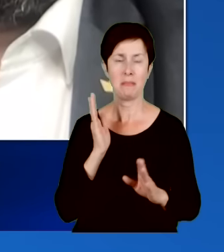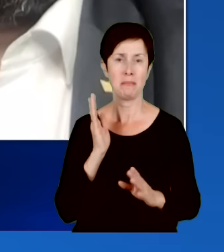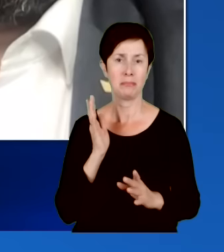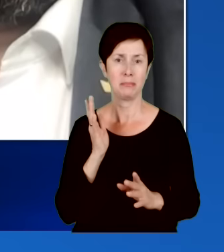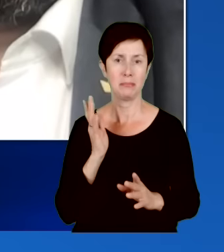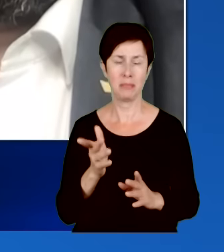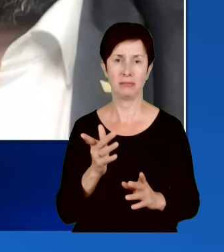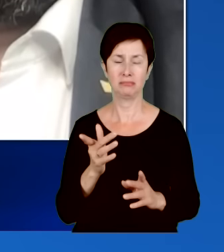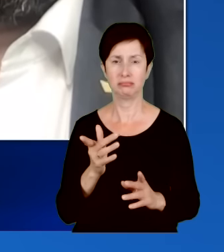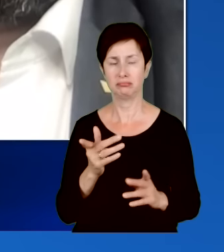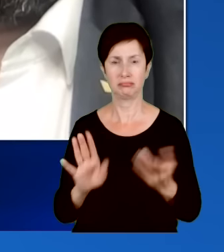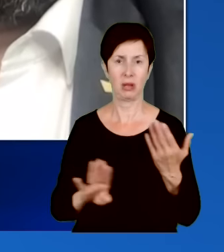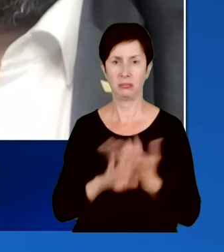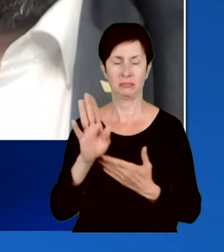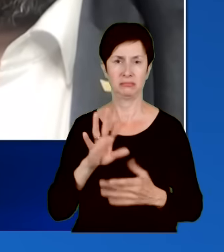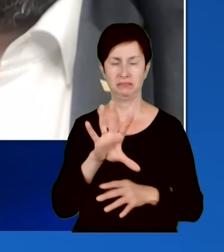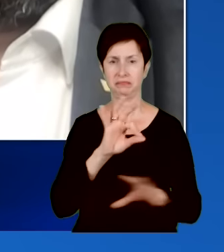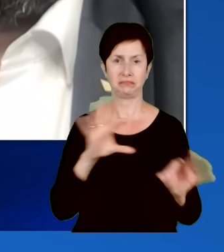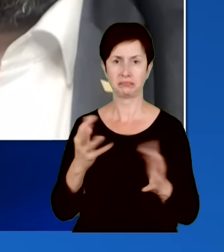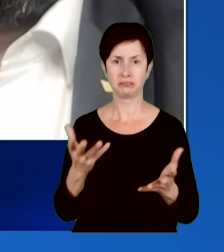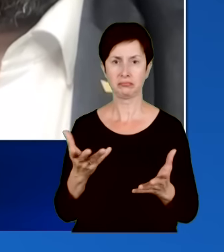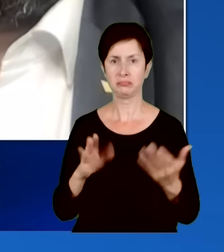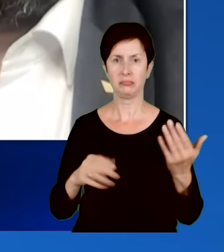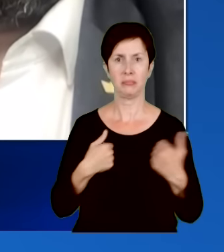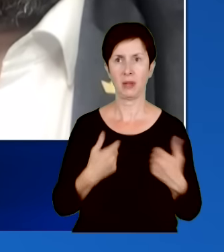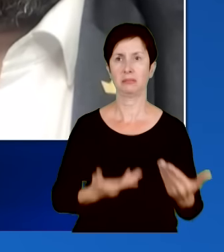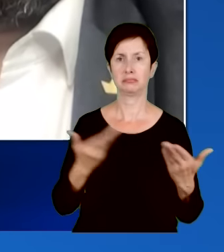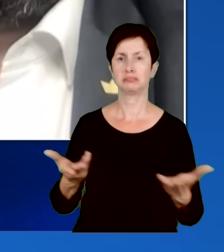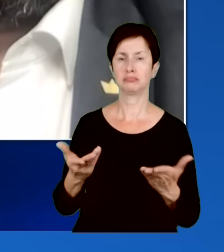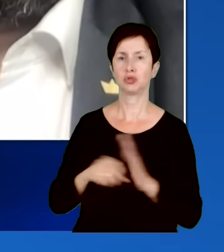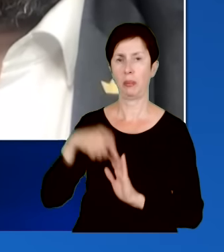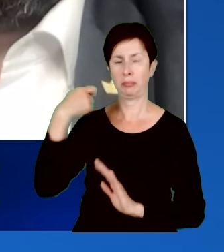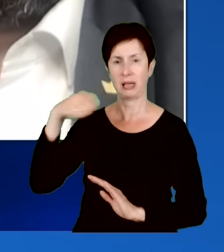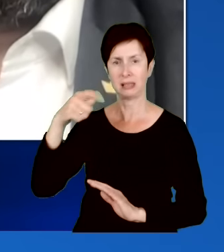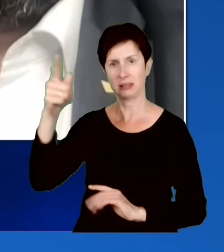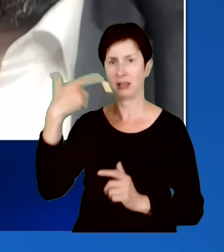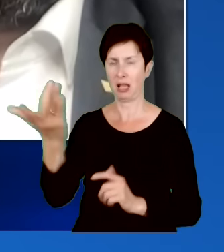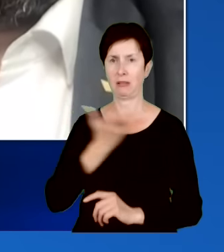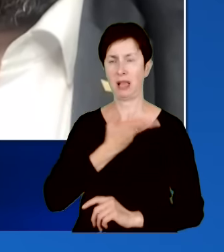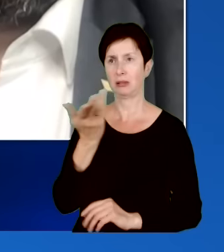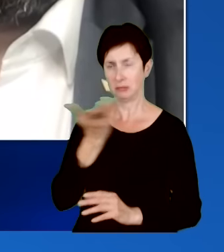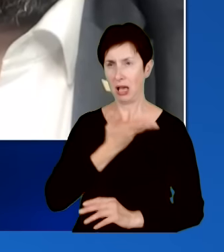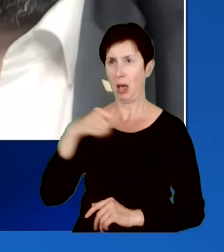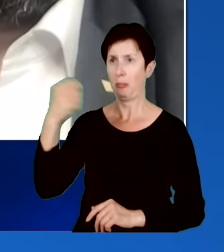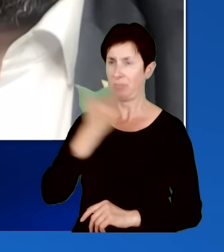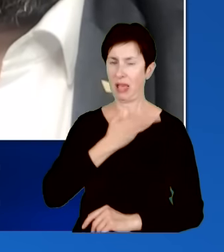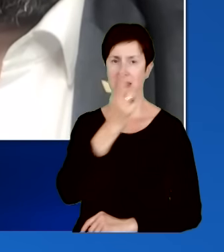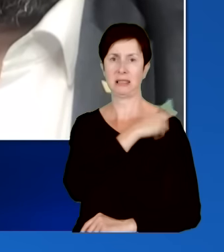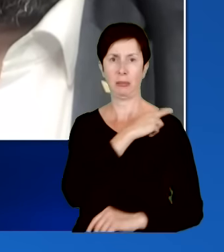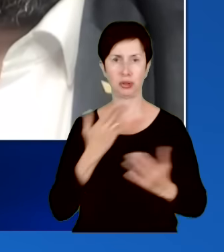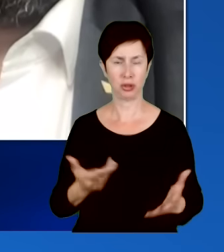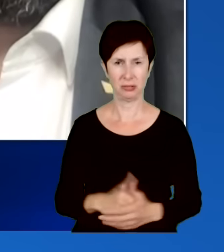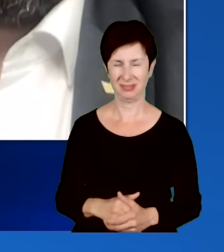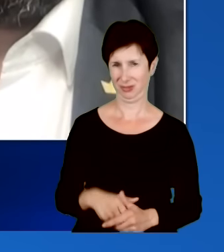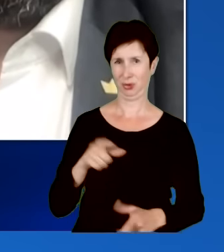wybierają i przedstawiają prezydentowi do zaprzysiężenia więc no w gruncie rzeczy to jest